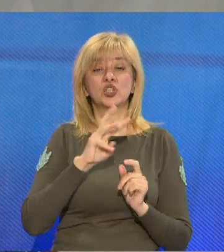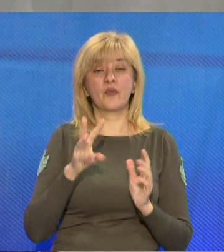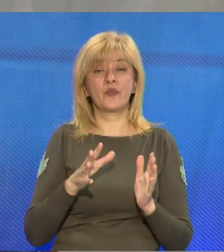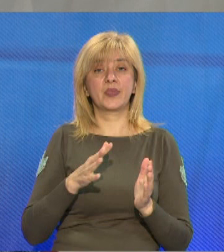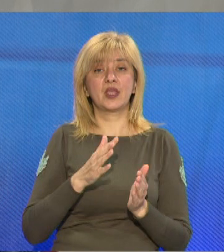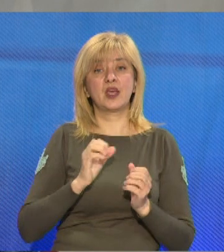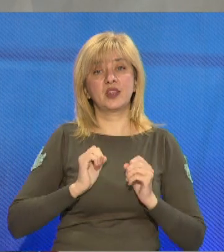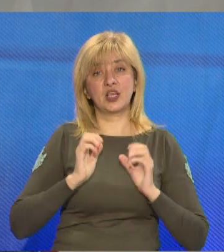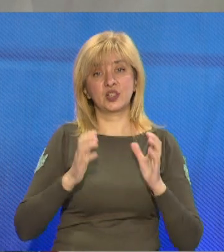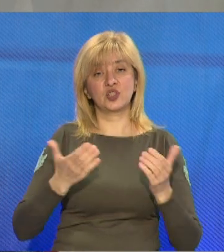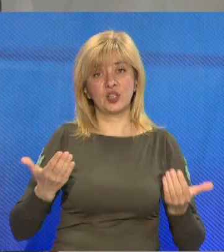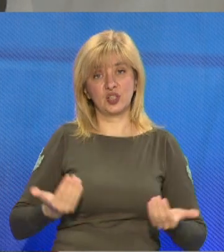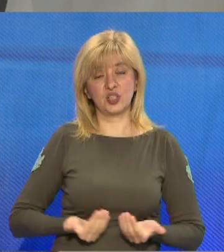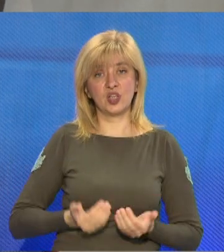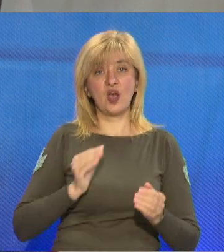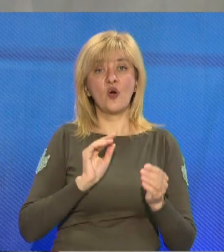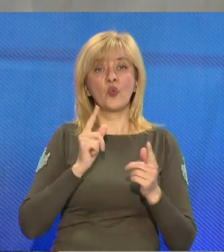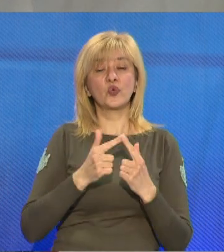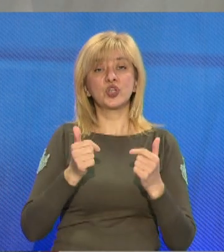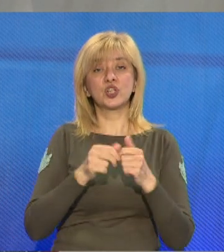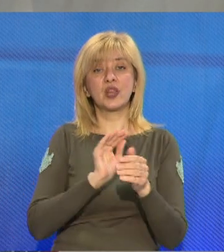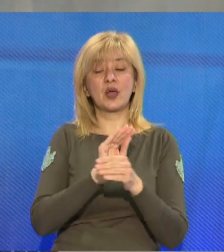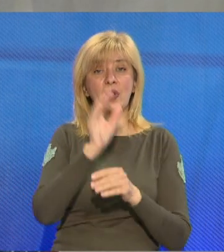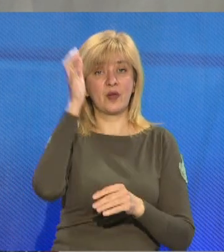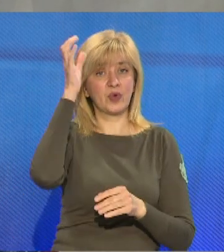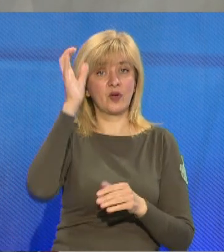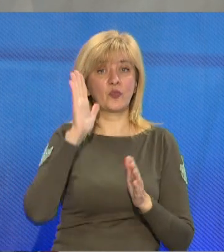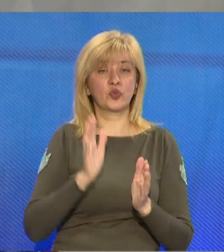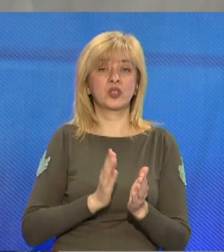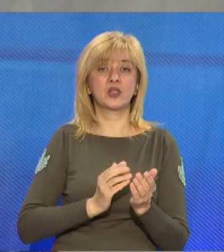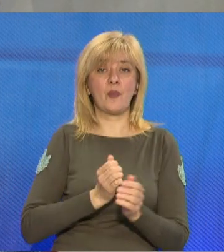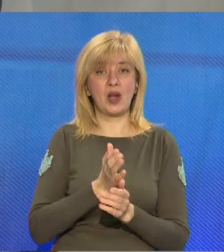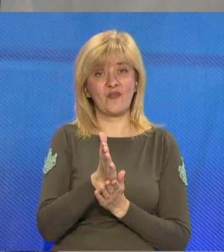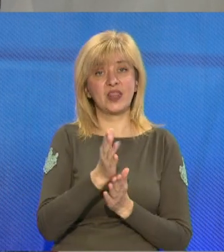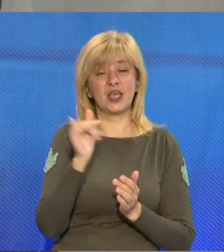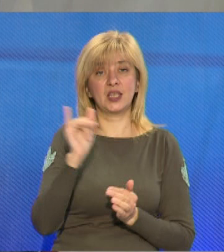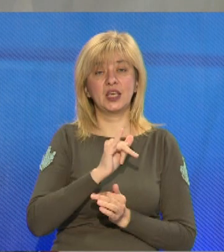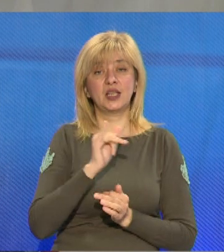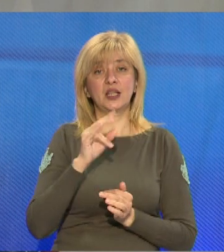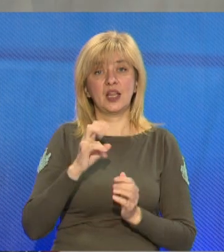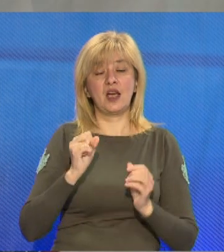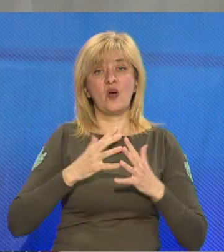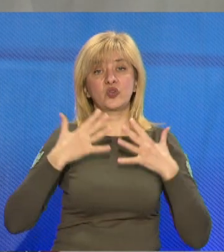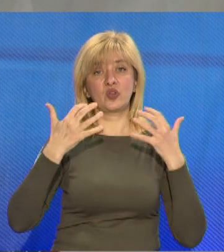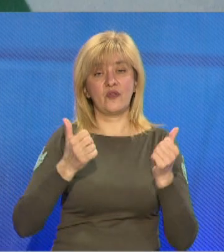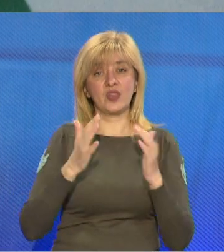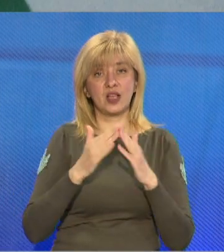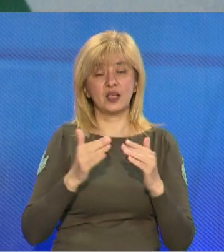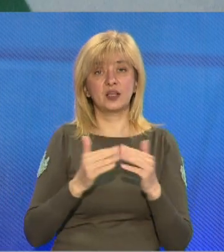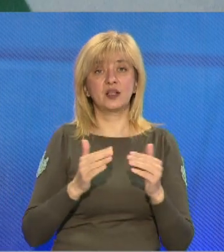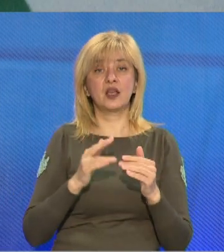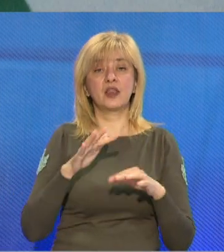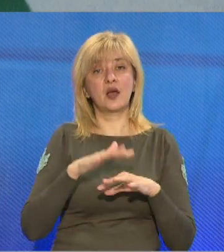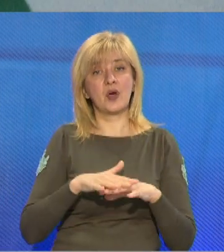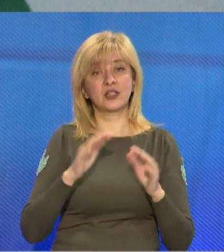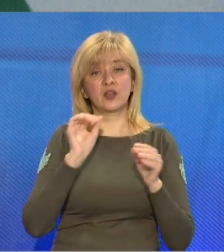жизнь учреждений дополнительного образования, будут транслироваться, конечно, и на оздоровительные лагеря, которые как на базе учреждений дополнительного образования,